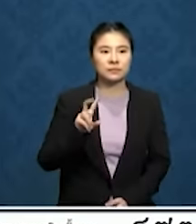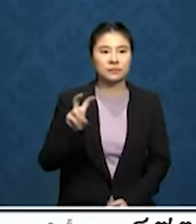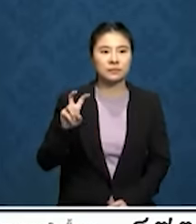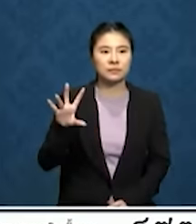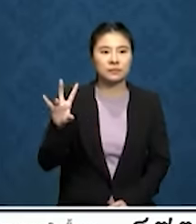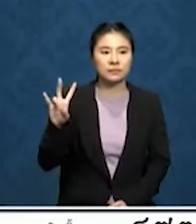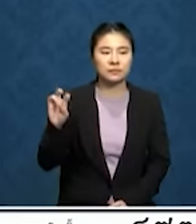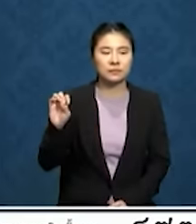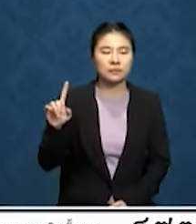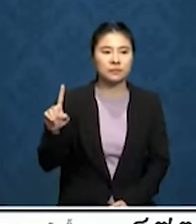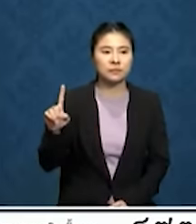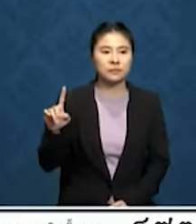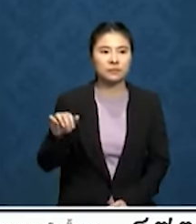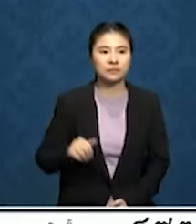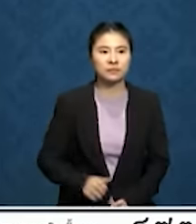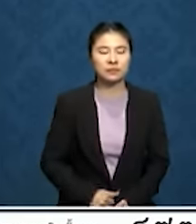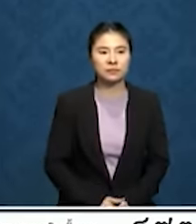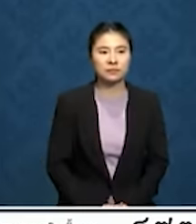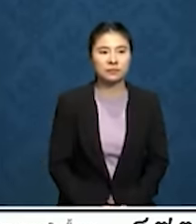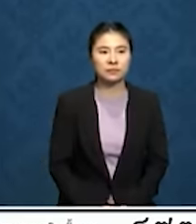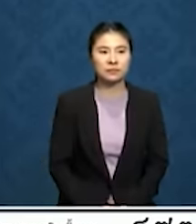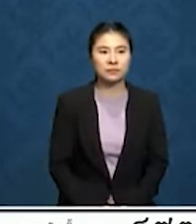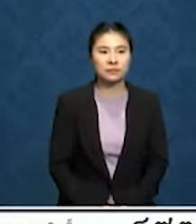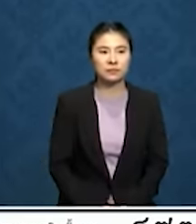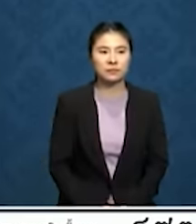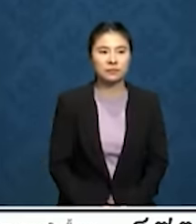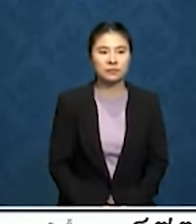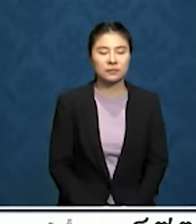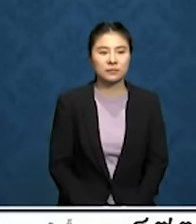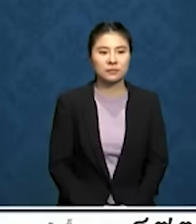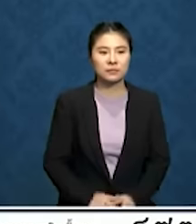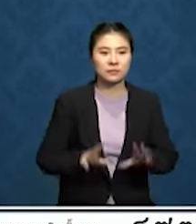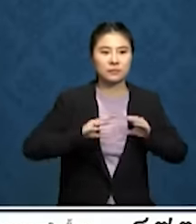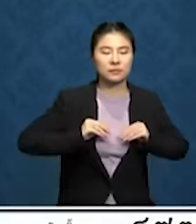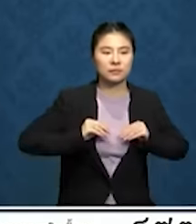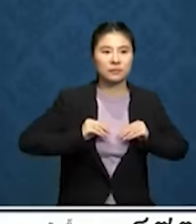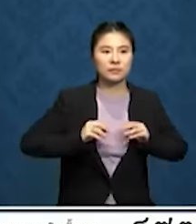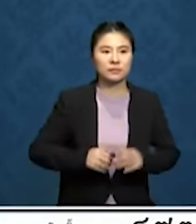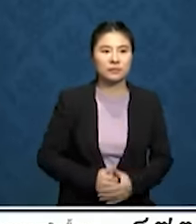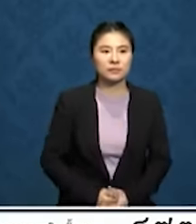271นายพระดอนปริศนานันทกุล เห็นชอบครับ